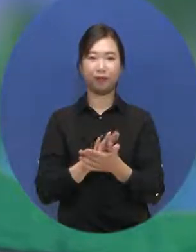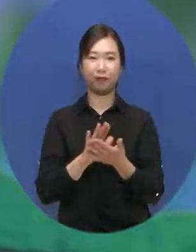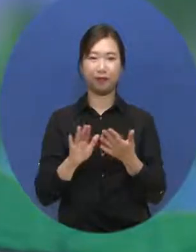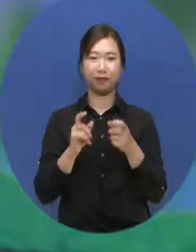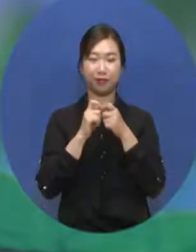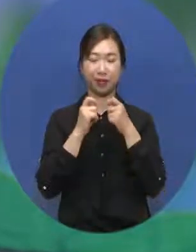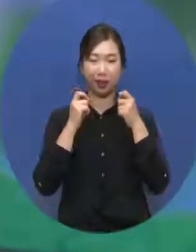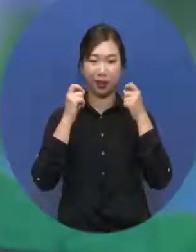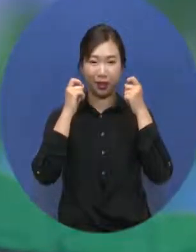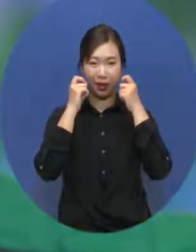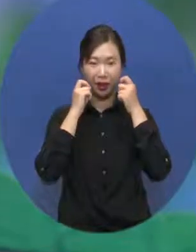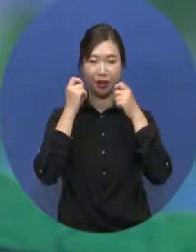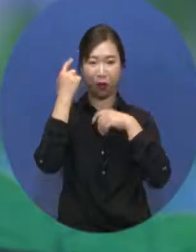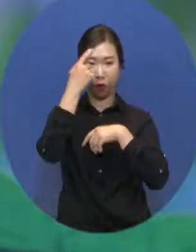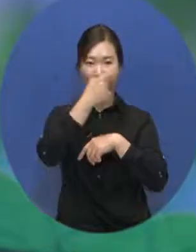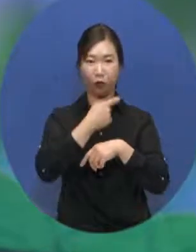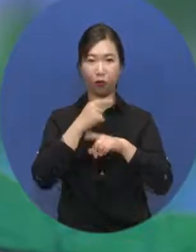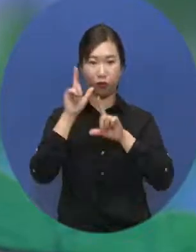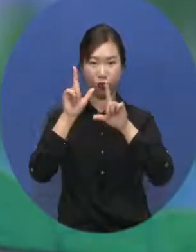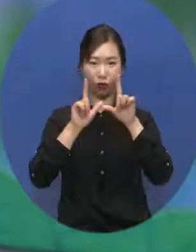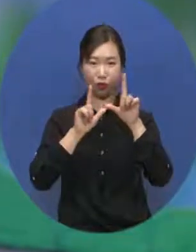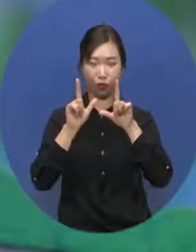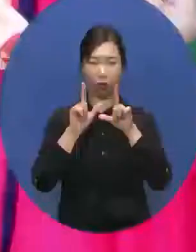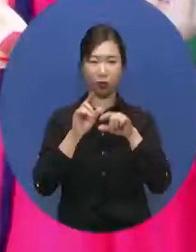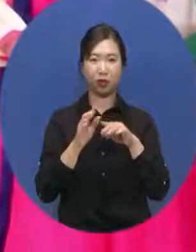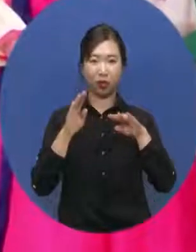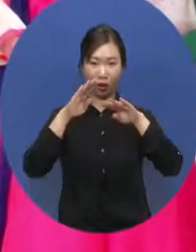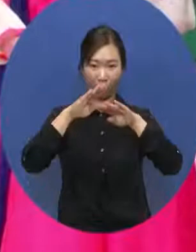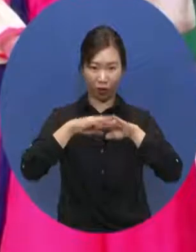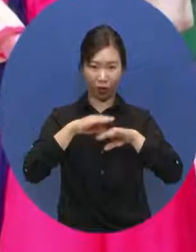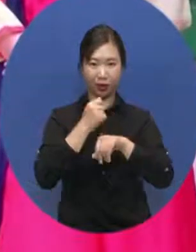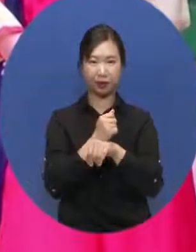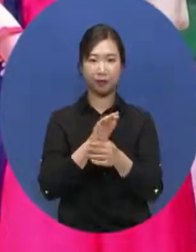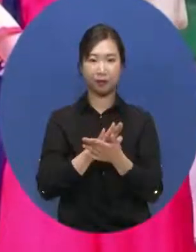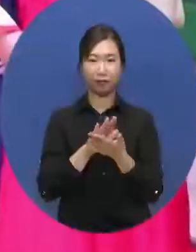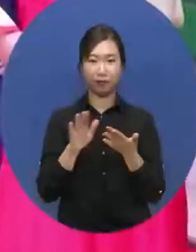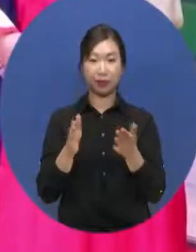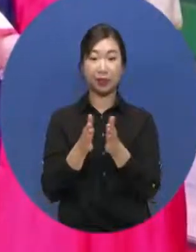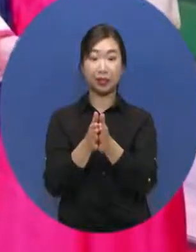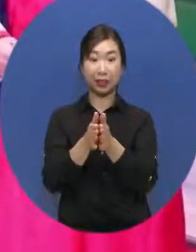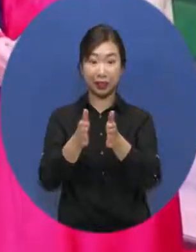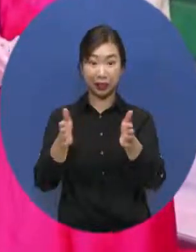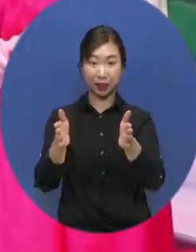얼굴로 평절부터 하도록 하겠습니다. 시작하세요.